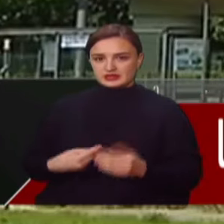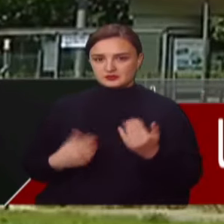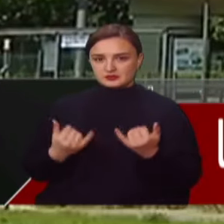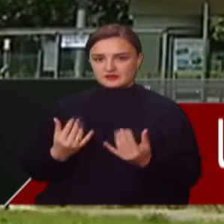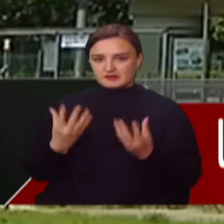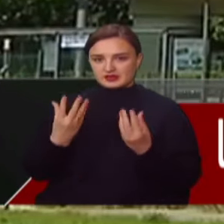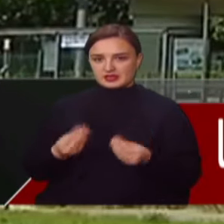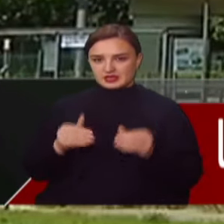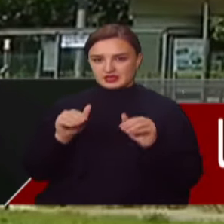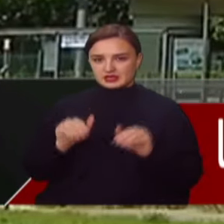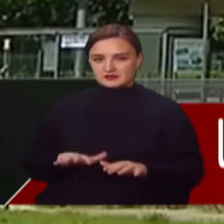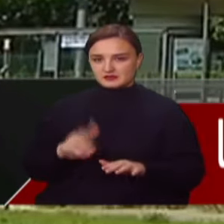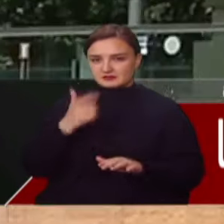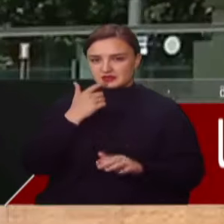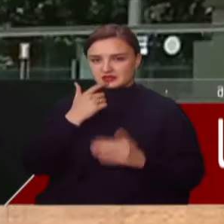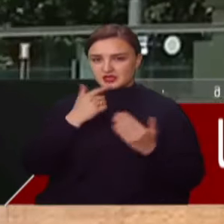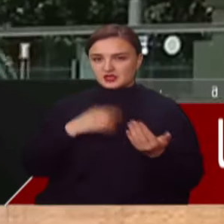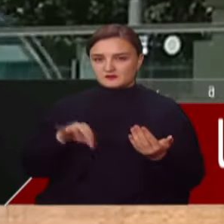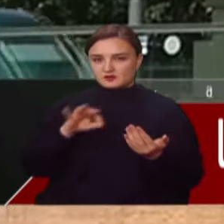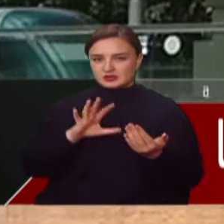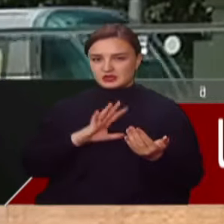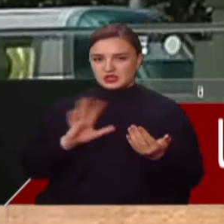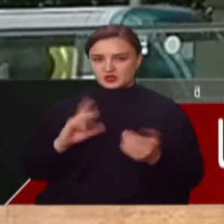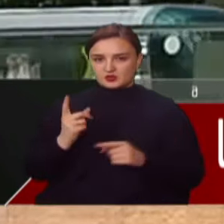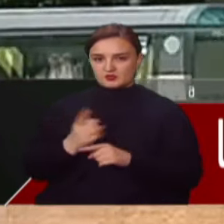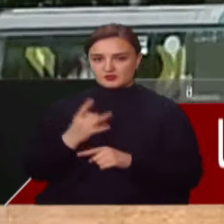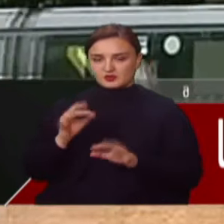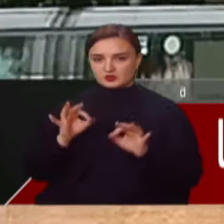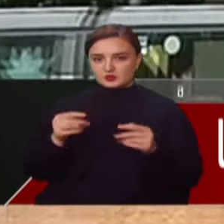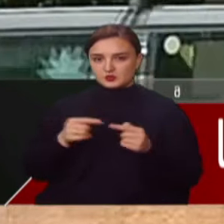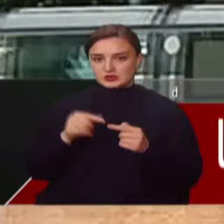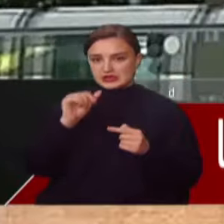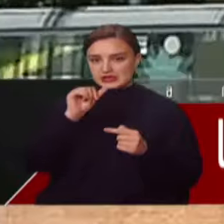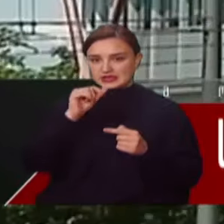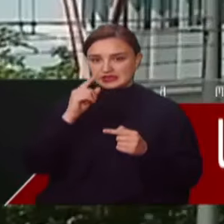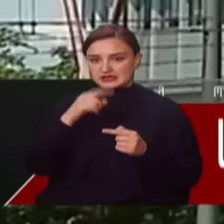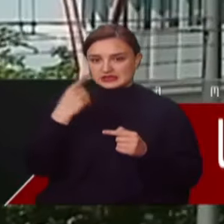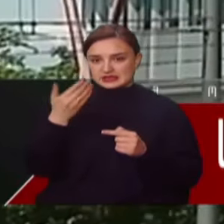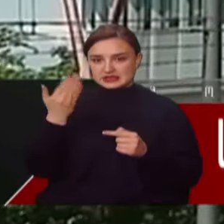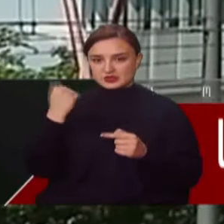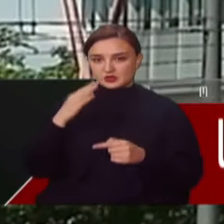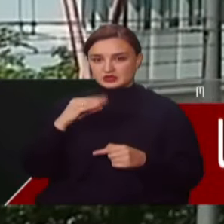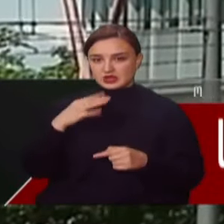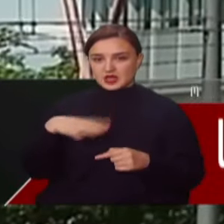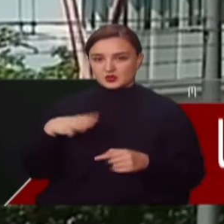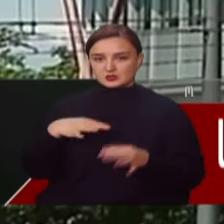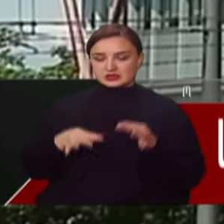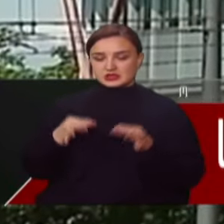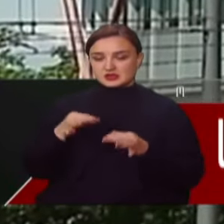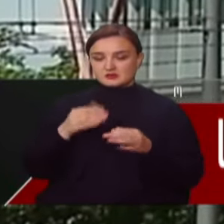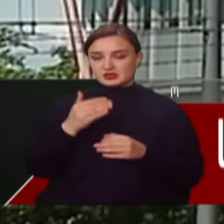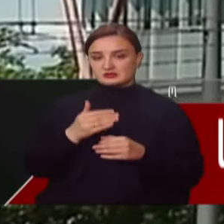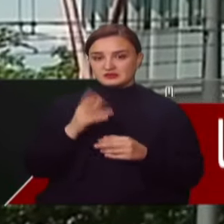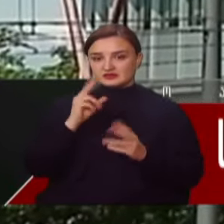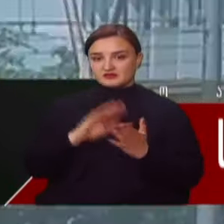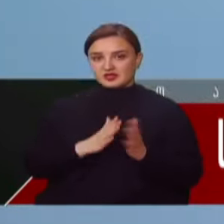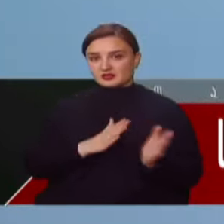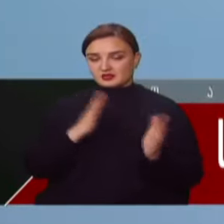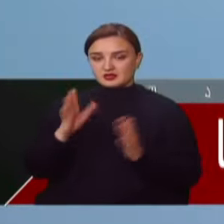დღევანდელი გადაწყვეტილება მიხეილ სააკაშვილის მიმართ არ იყო პირველი. ზუსტად ერთი წლის წინ, მაშინ როდესაც ქართულმა სასამართლომ მისი სასჯელი არ გადაავა და